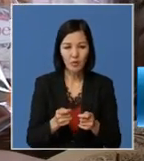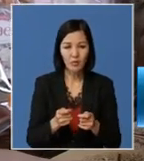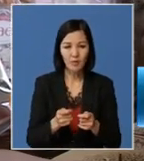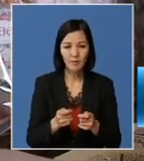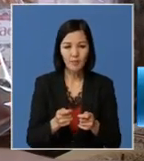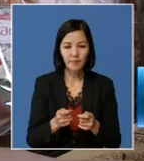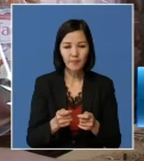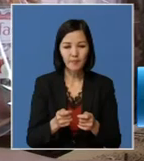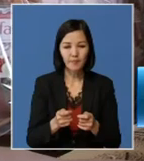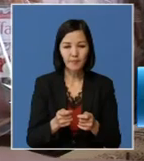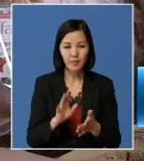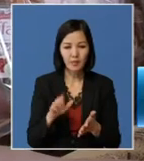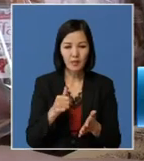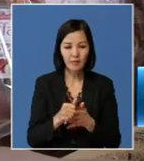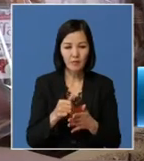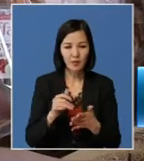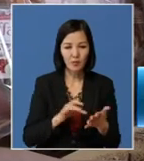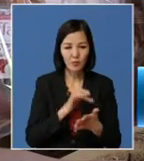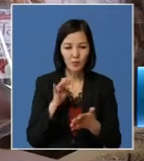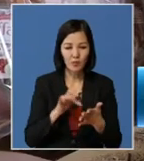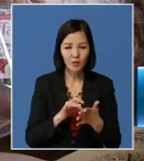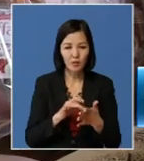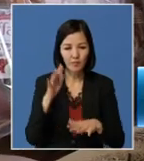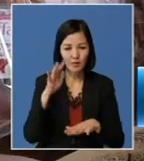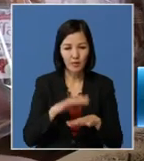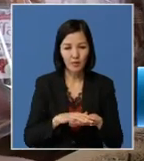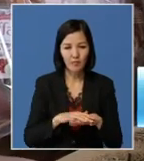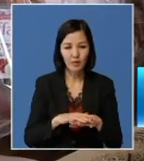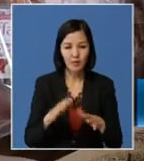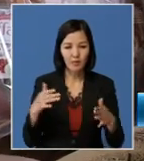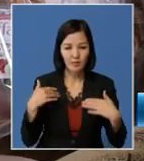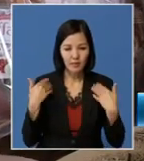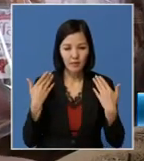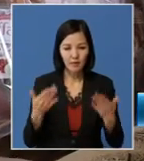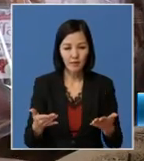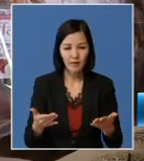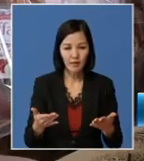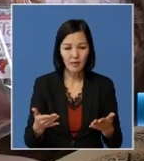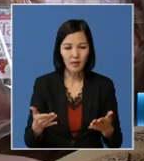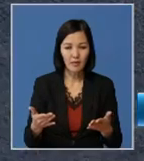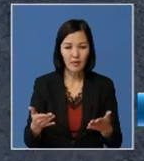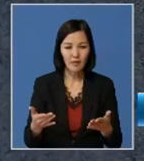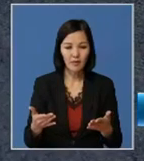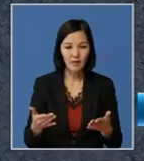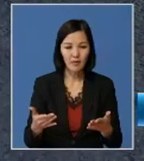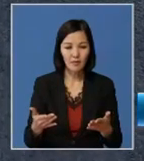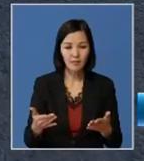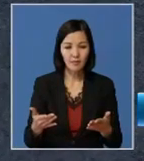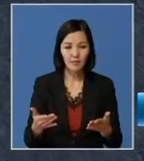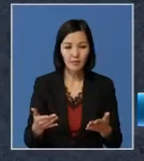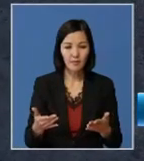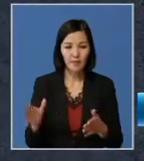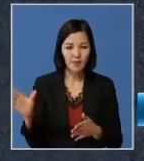пришли в голове с Акимом, поздравили, пожелали